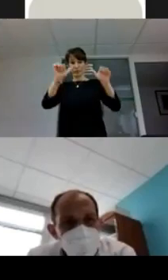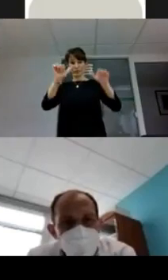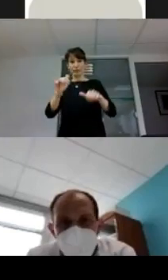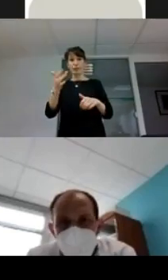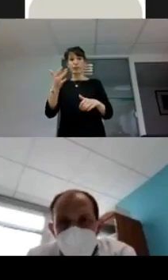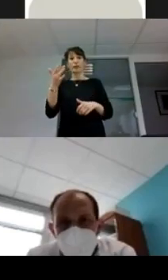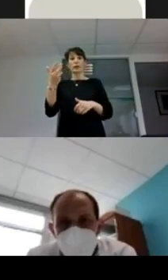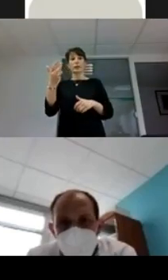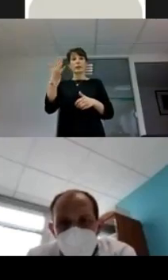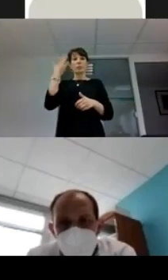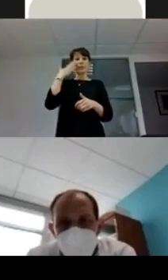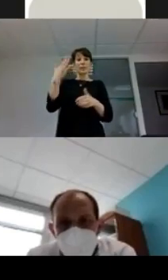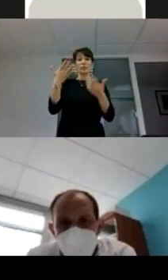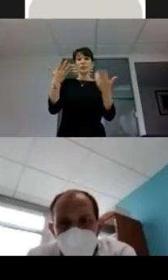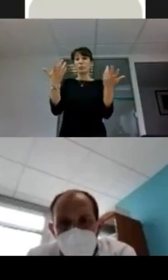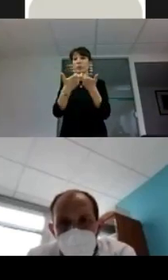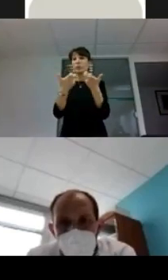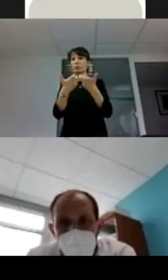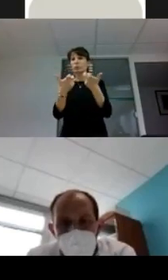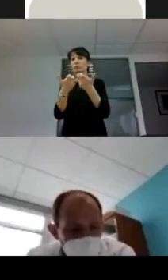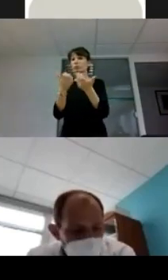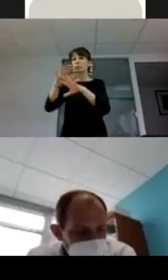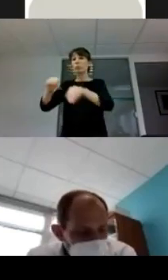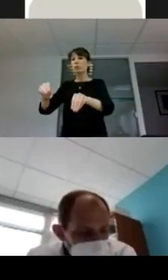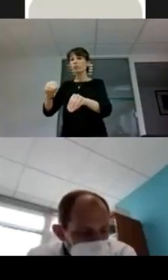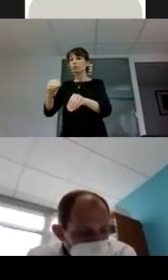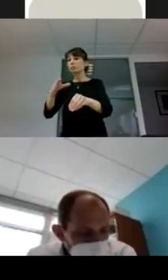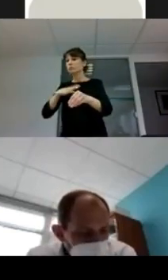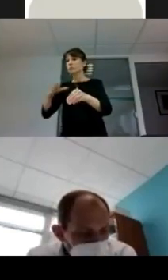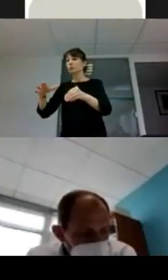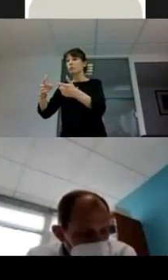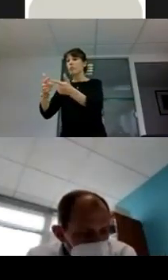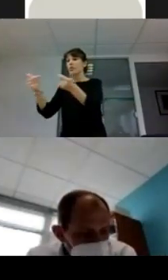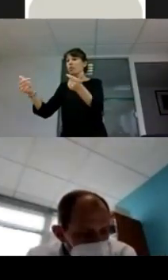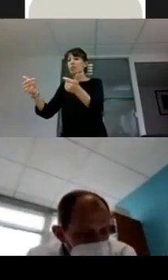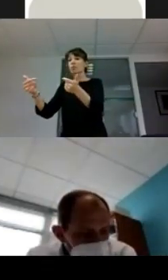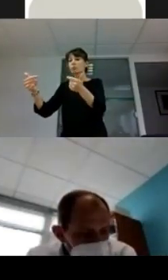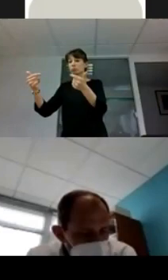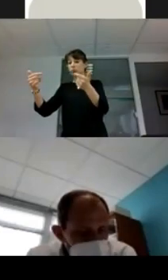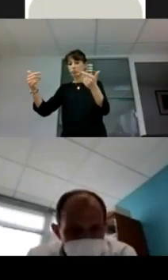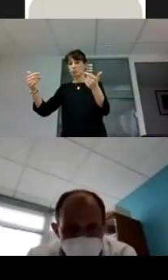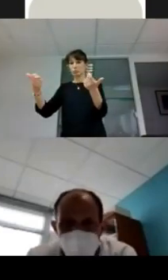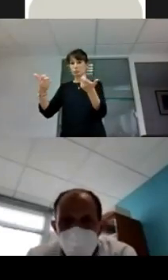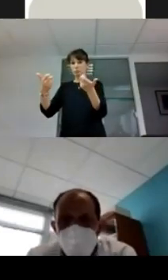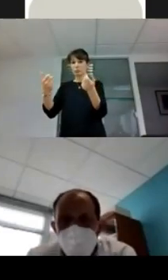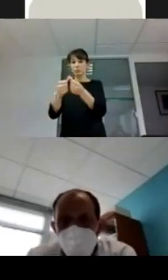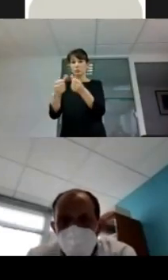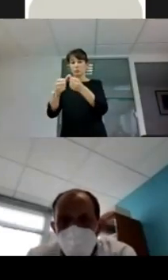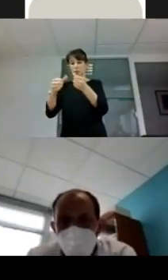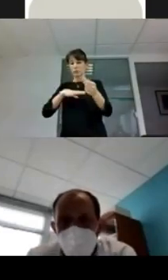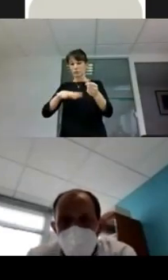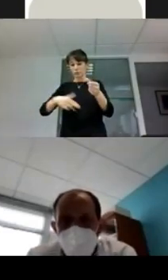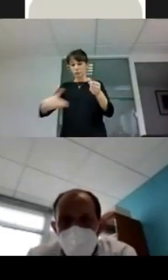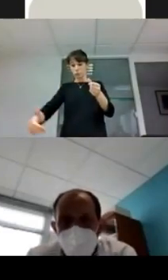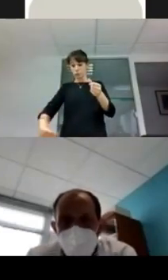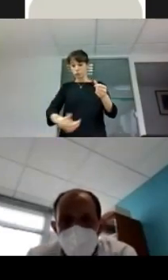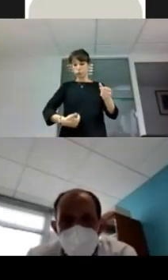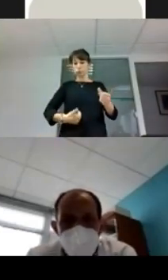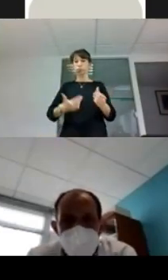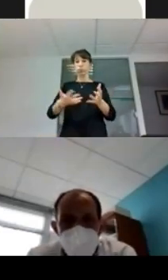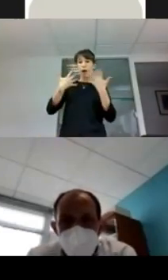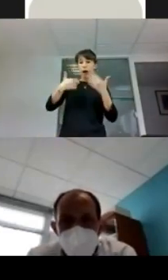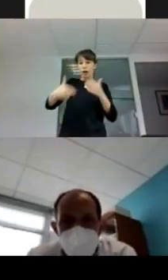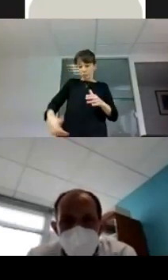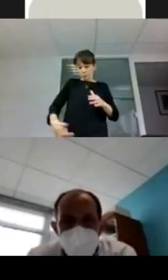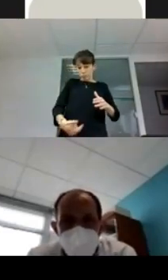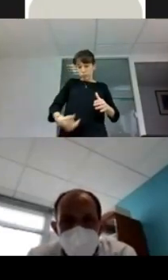légumes. Si le matériel disponible au bloc ont l'air insufflé dans le côlon pour